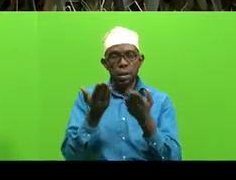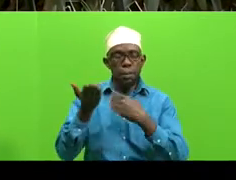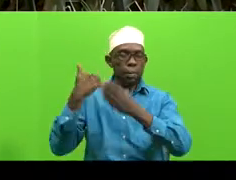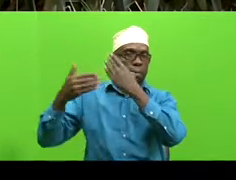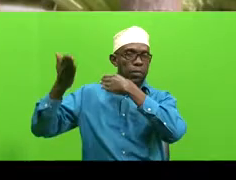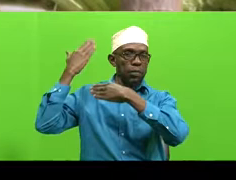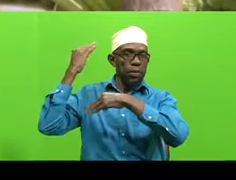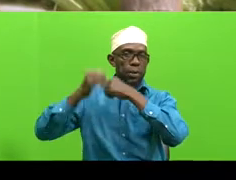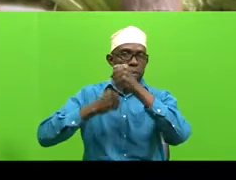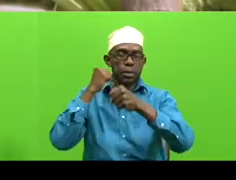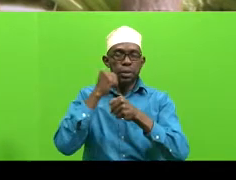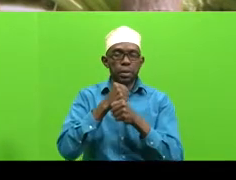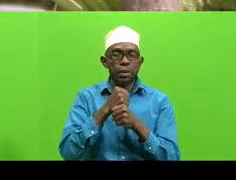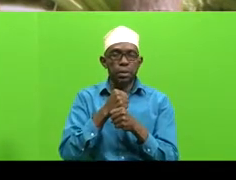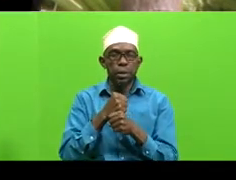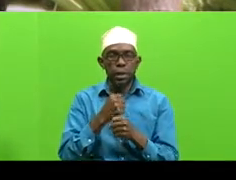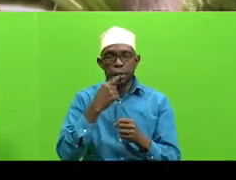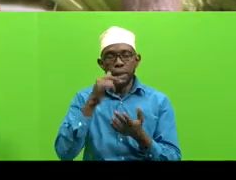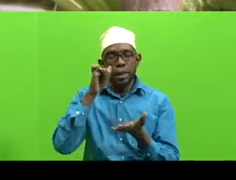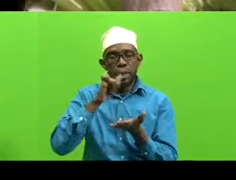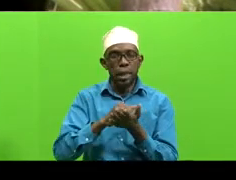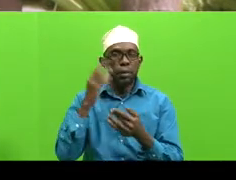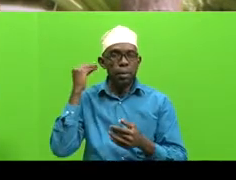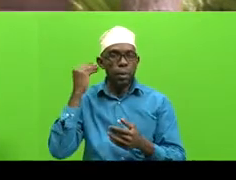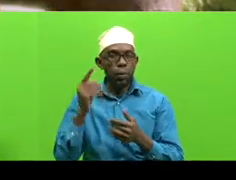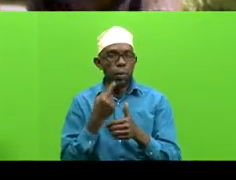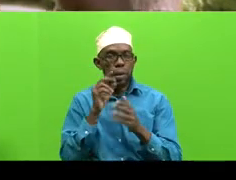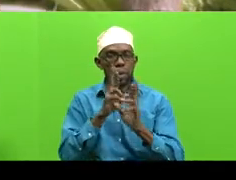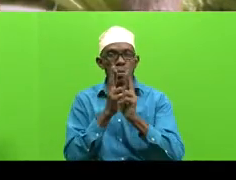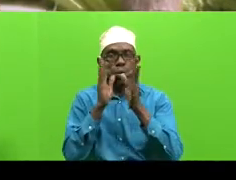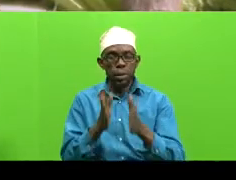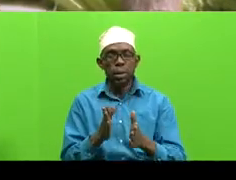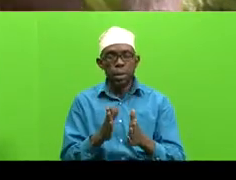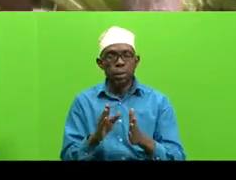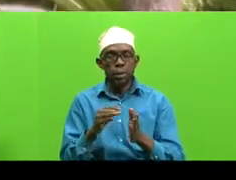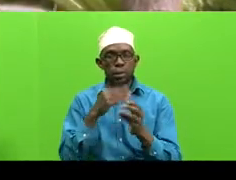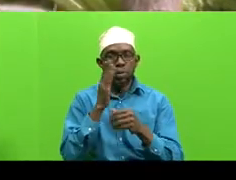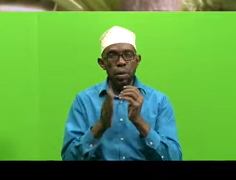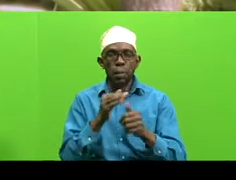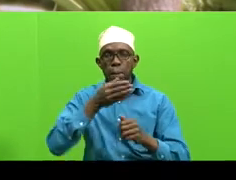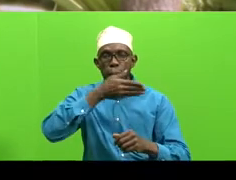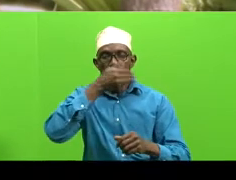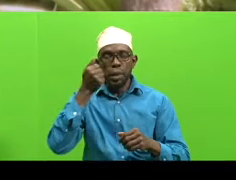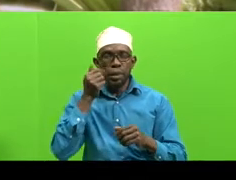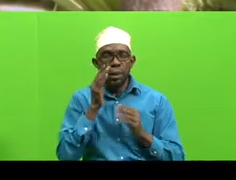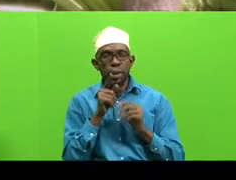awali, unaweza kusema nikimsikiliza mwanahabari fulani katika kipindi fulani alikuwa bora kuliko huyu katika kipindi